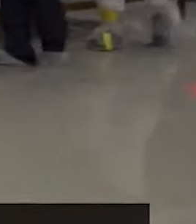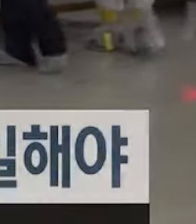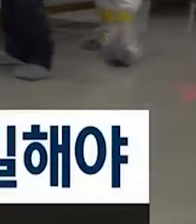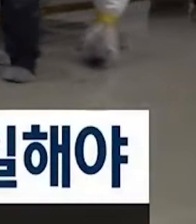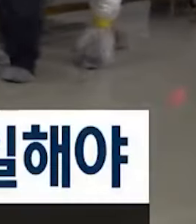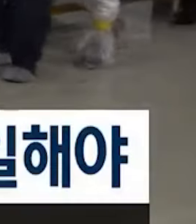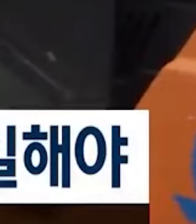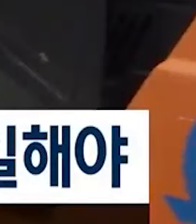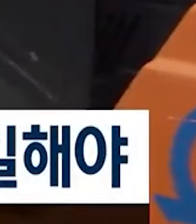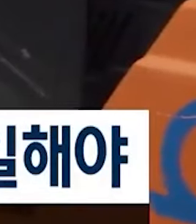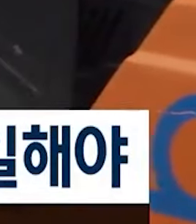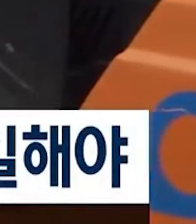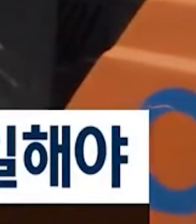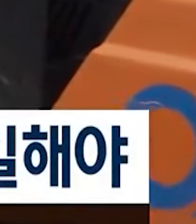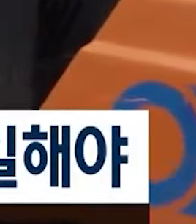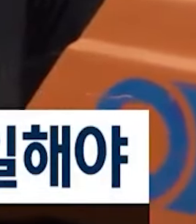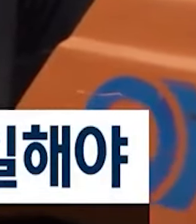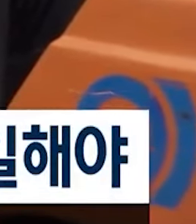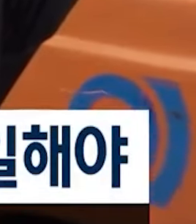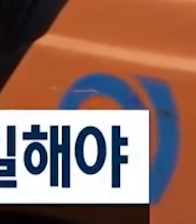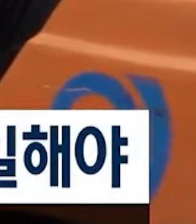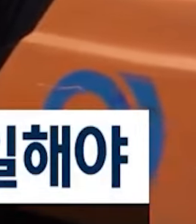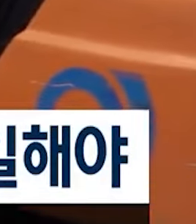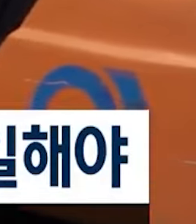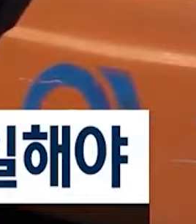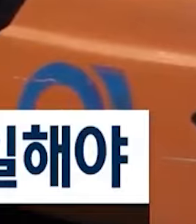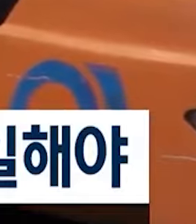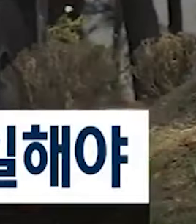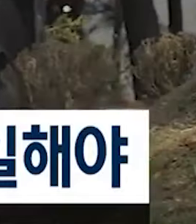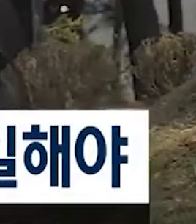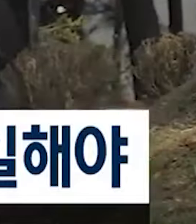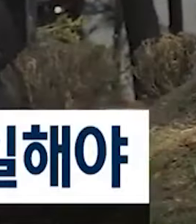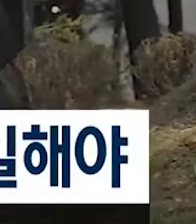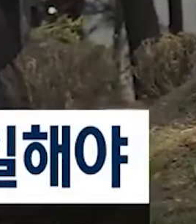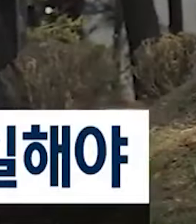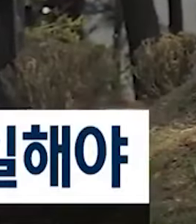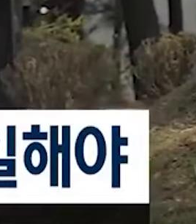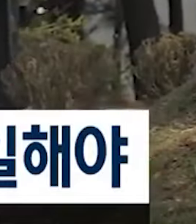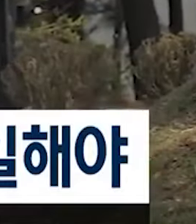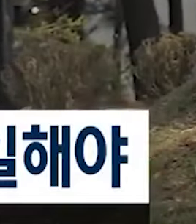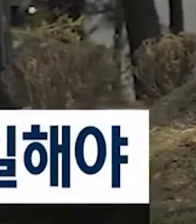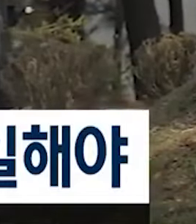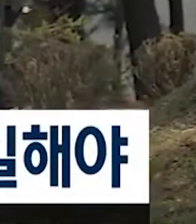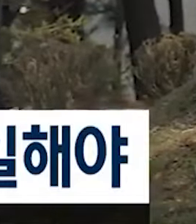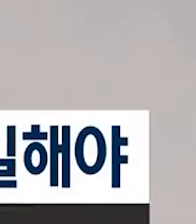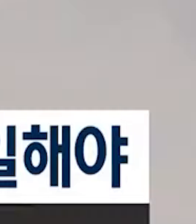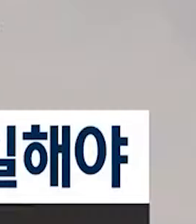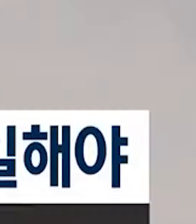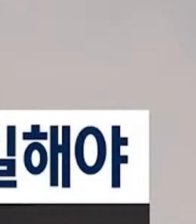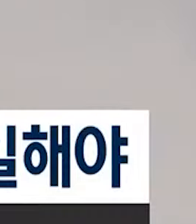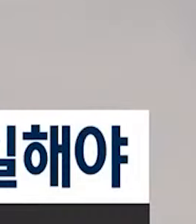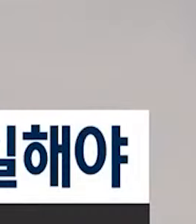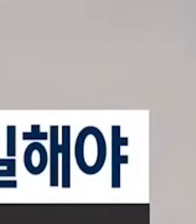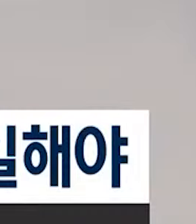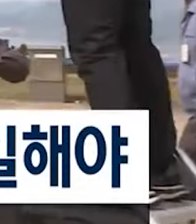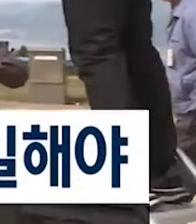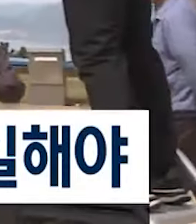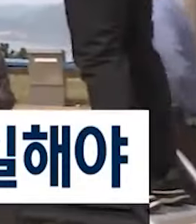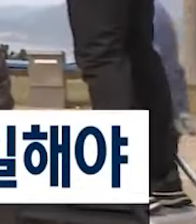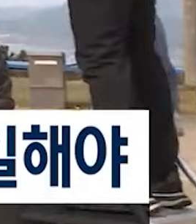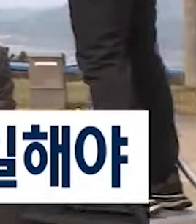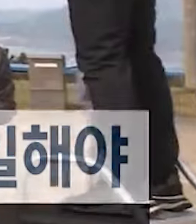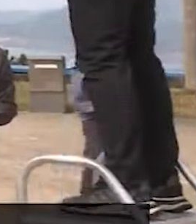문제는 진퇴양난에 빠졌다는 사실입니다. 러시아의 반발 또는 무기 팔기에만 급급하다는 국제사회 비난